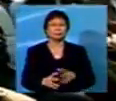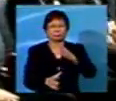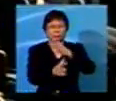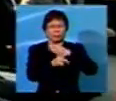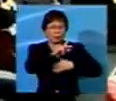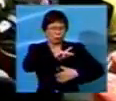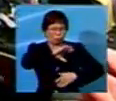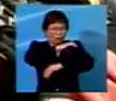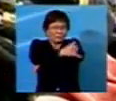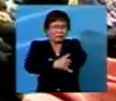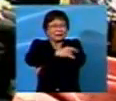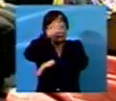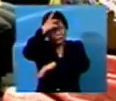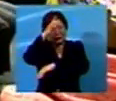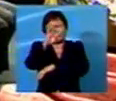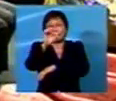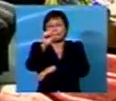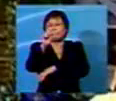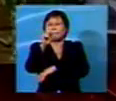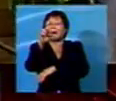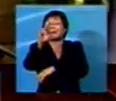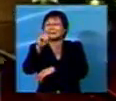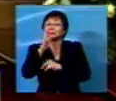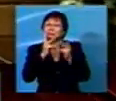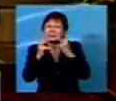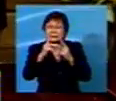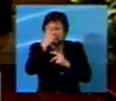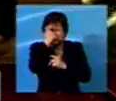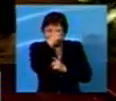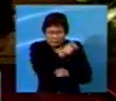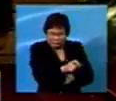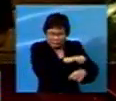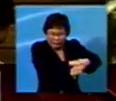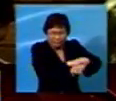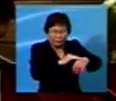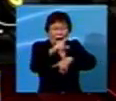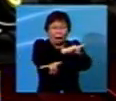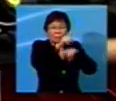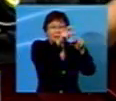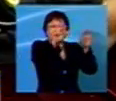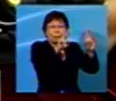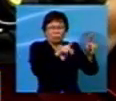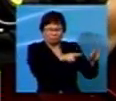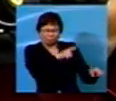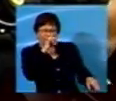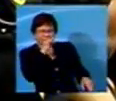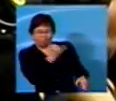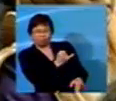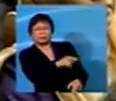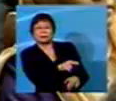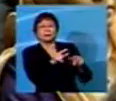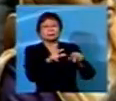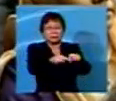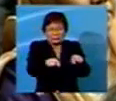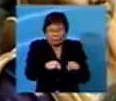timbalan ketua polis negara Datuk Seri Mohamad Bakri Zin berkata suspek yang ditahan Rabu lepas dipercayai merupakan seorang pengganas dia ditahan di